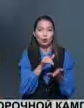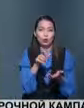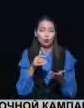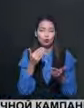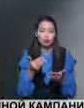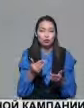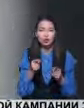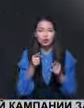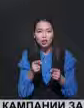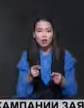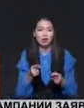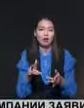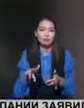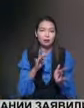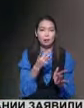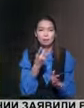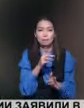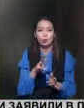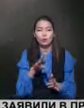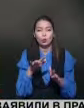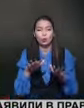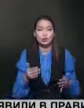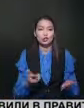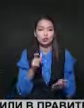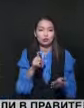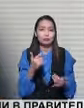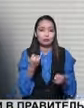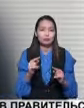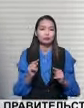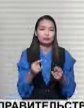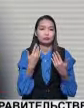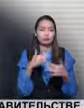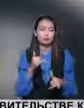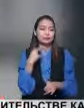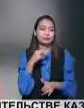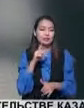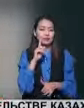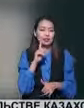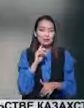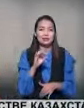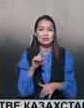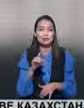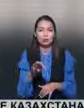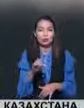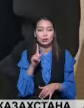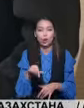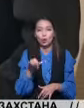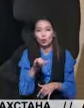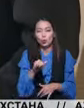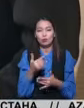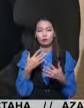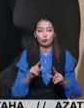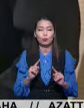угроз вымогали миллион тенге у местной жительницы. Сейчас подозреваемые задержаны и находятся в изоляторе временного содержания. Также в Уральске взята под